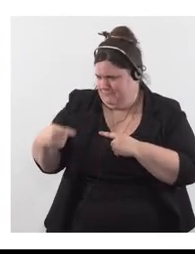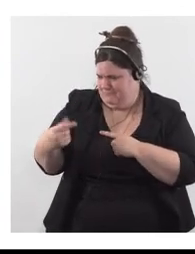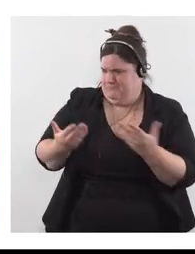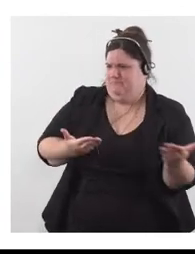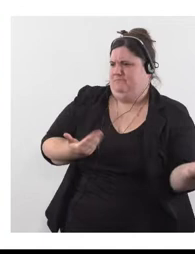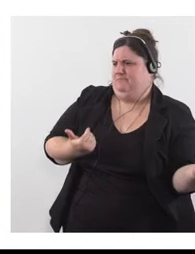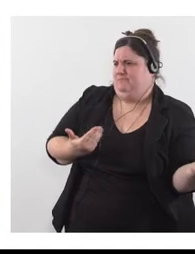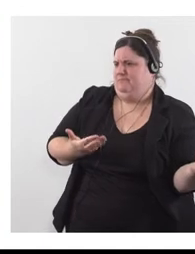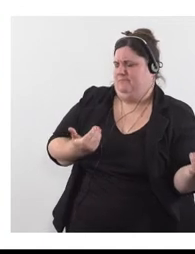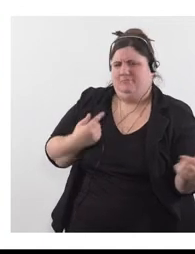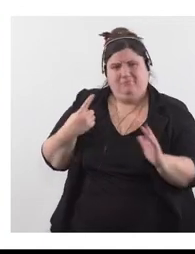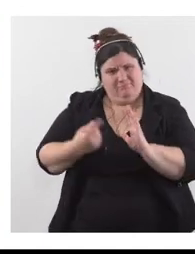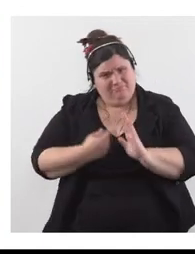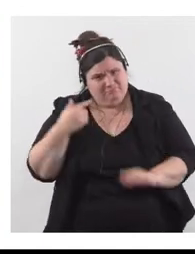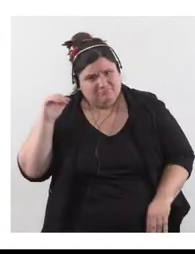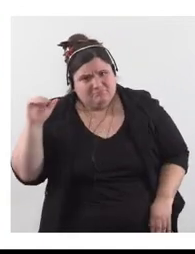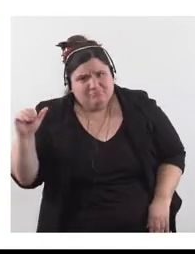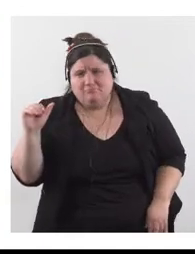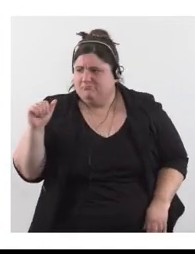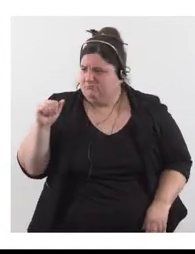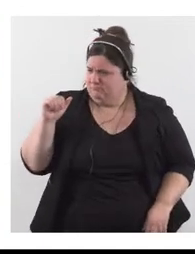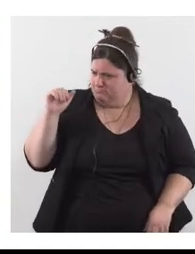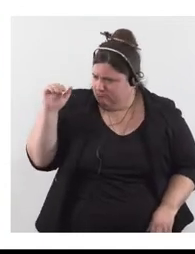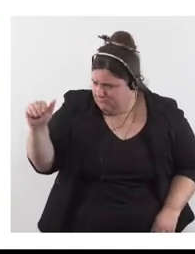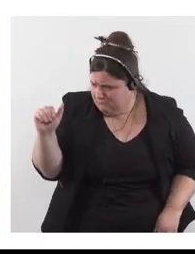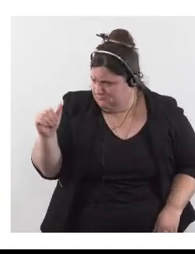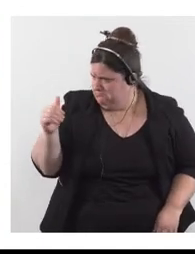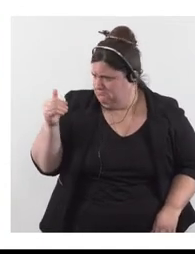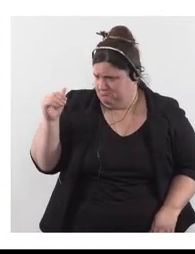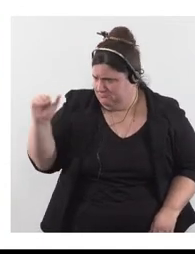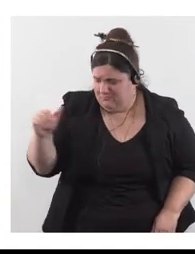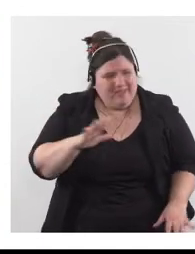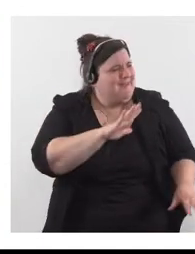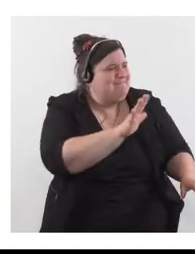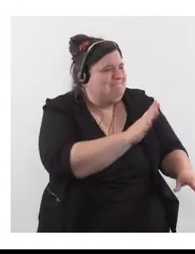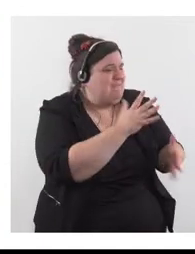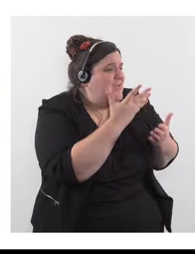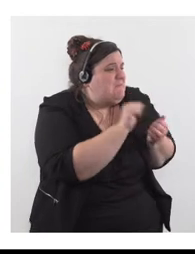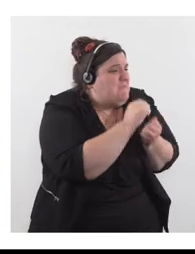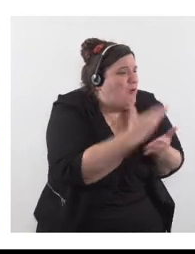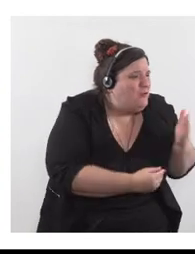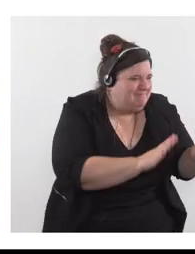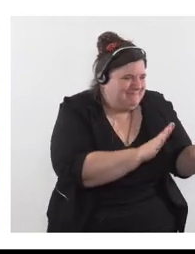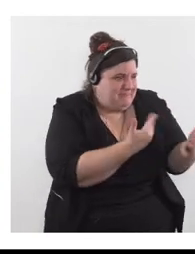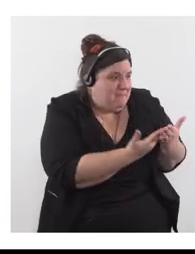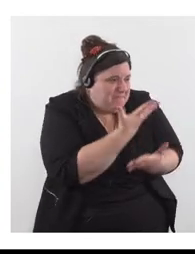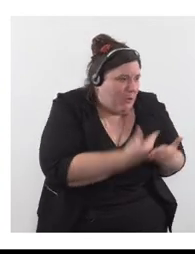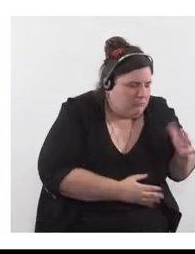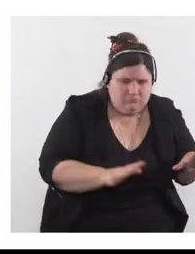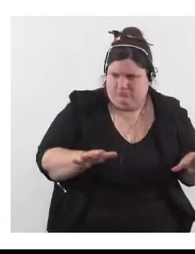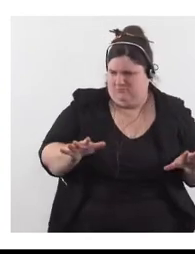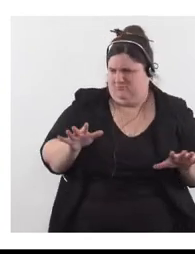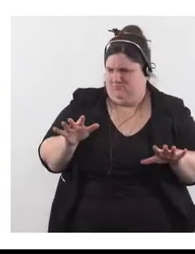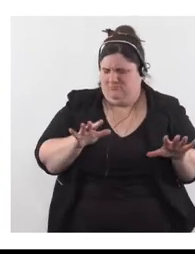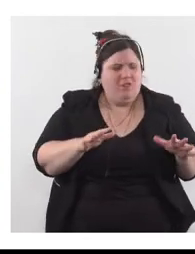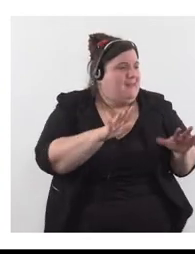Je me suis rapprochée de la banque à plusieurs reprises. Et à chaque fois, on me demandait un nouveau document. On me donnait de nouvelles excuses pour